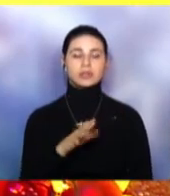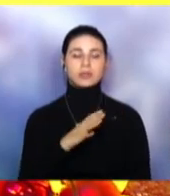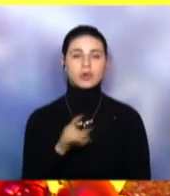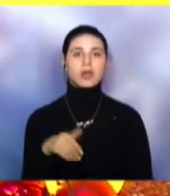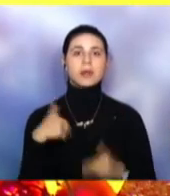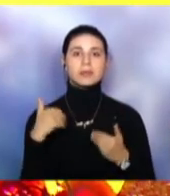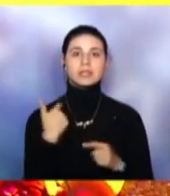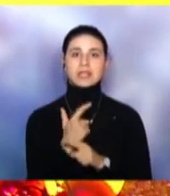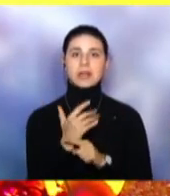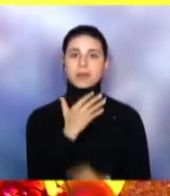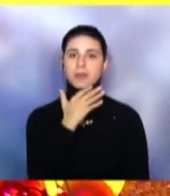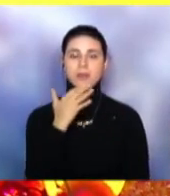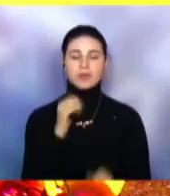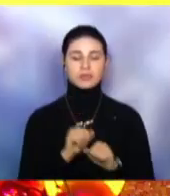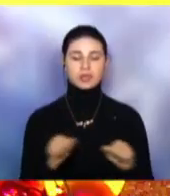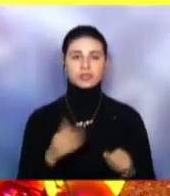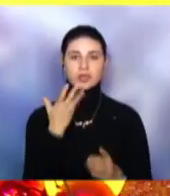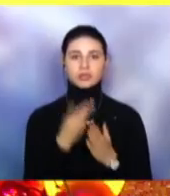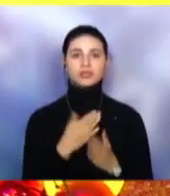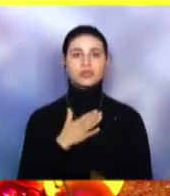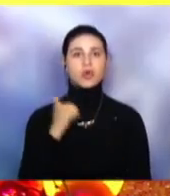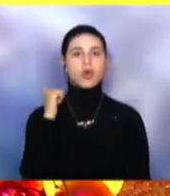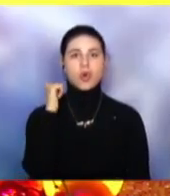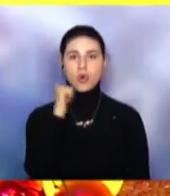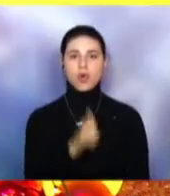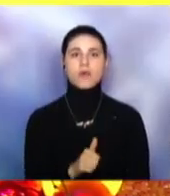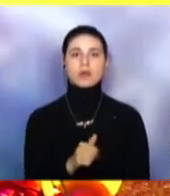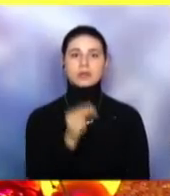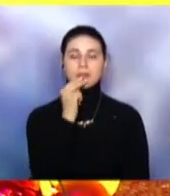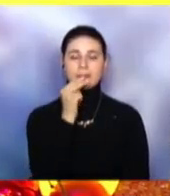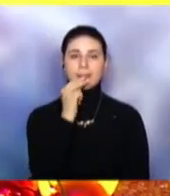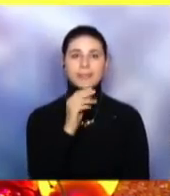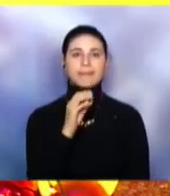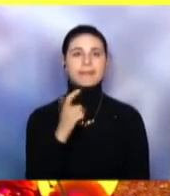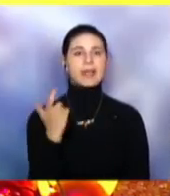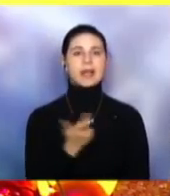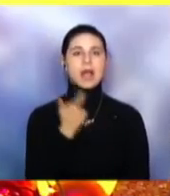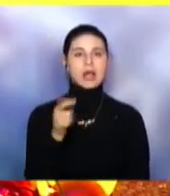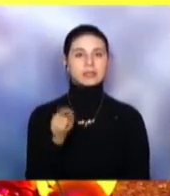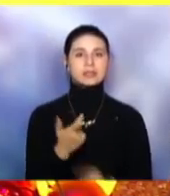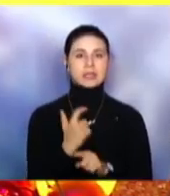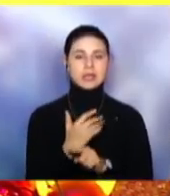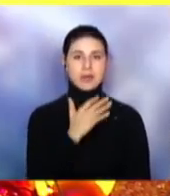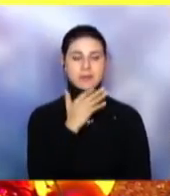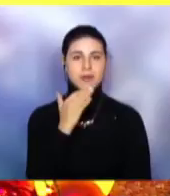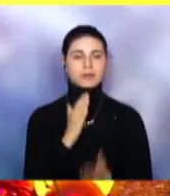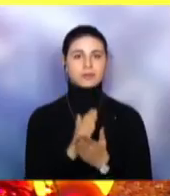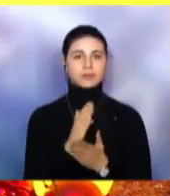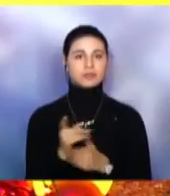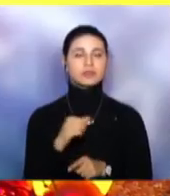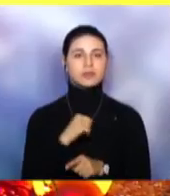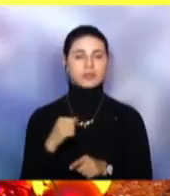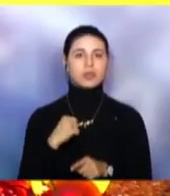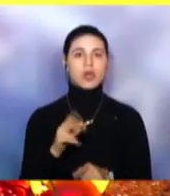მინერალური თვალსაზრისით. ანუ ჩვენ სისტემატურად ვიღებთ ჯერ ერთი CO2-ით გაჯერებულ სითხეს, რომელიც თავის